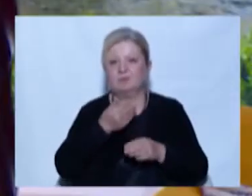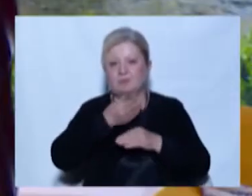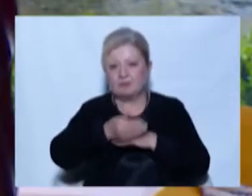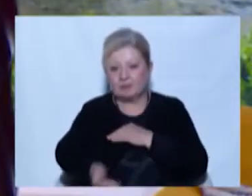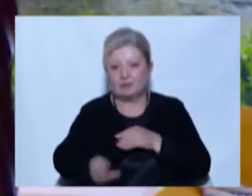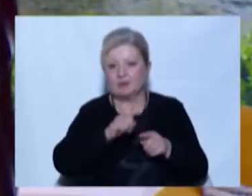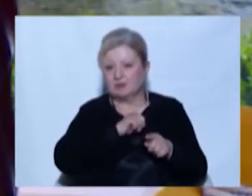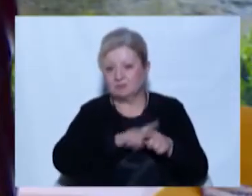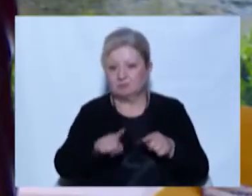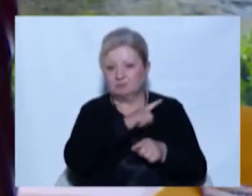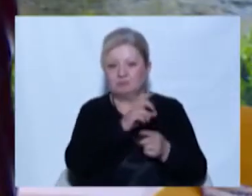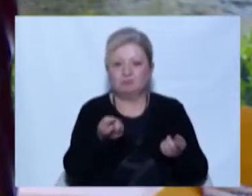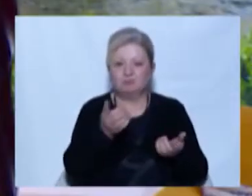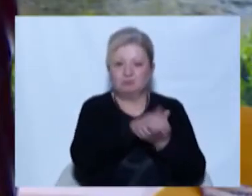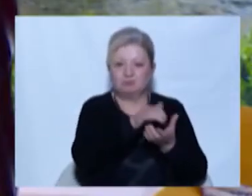khanshi mokavshireebma